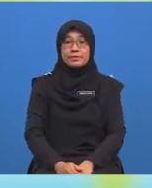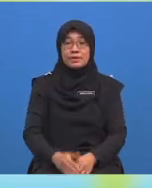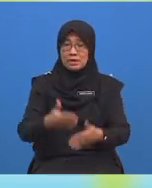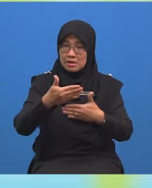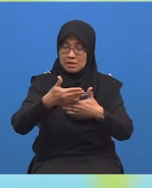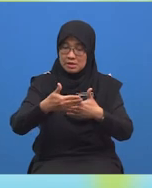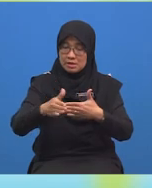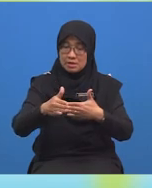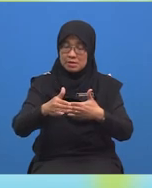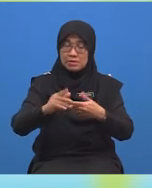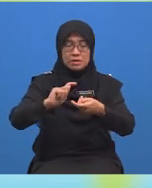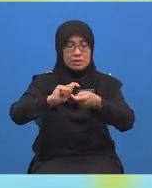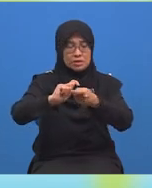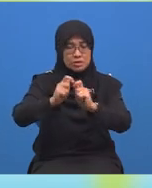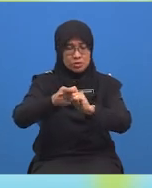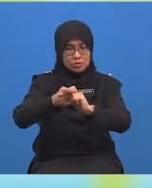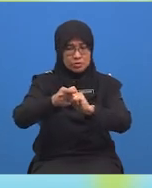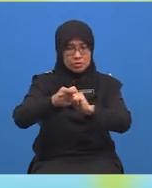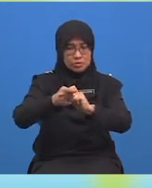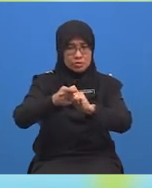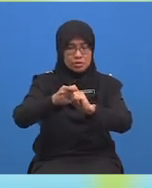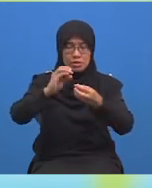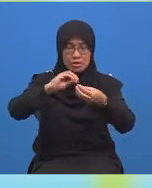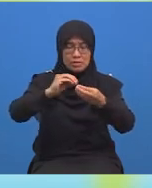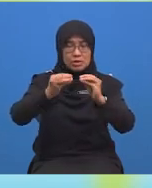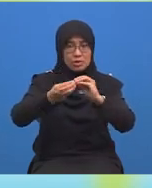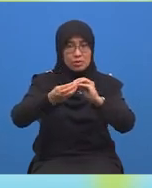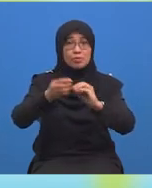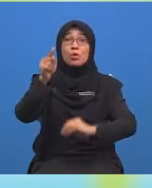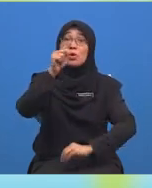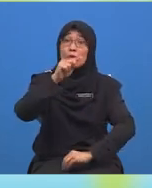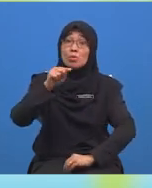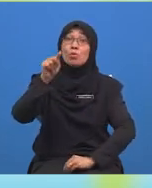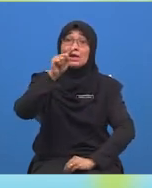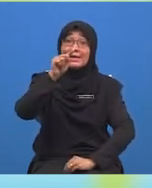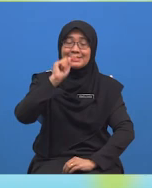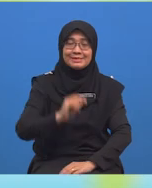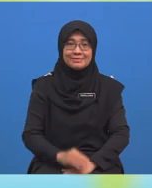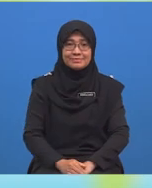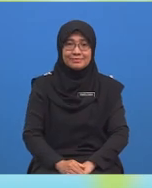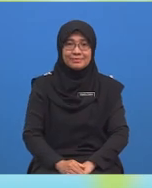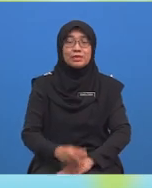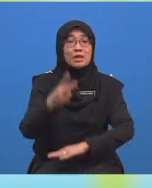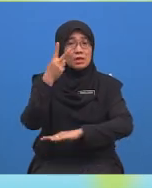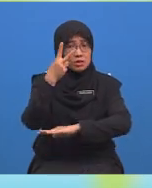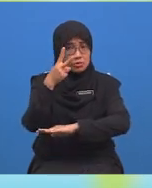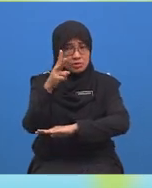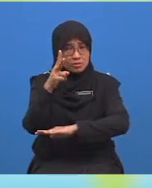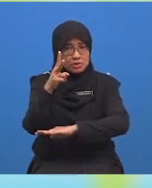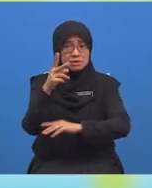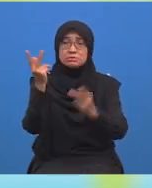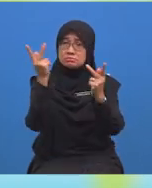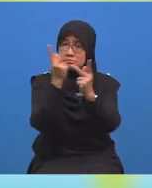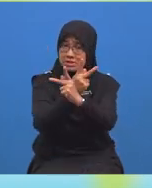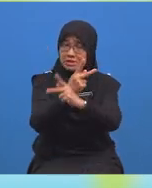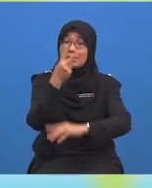Kemudian, tukarkan nilai kedua-dua perpuluhan tersebut kepada nombor bulat, iaitu 12